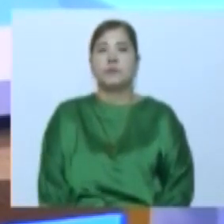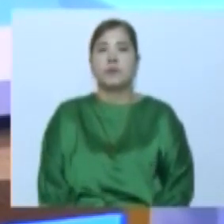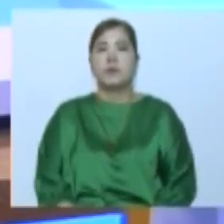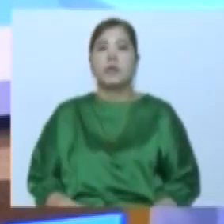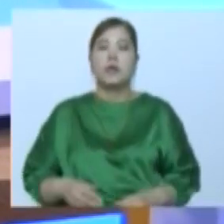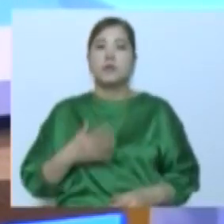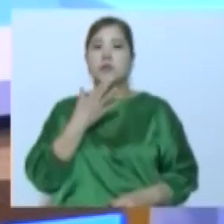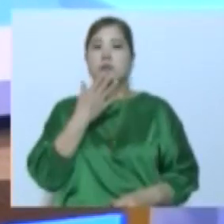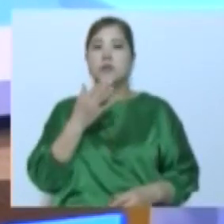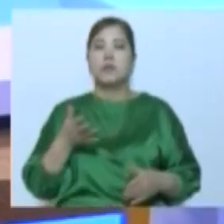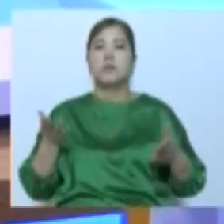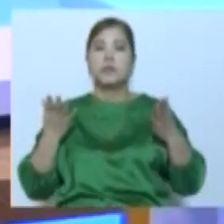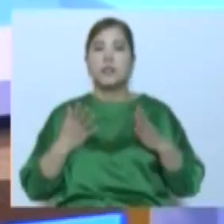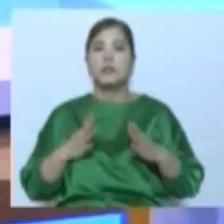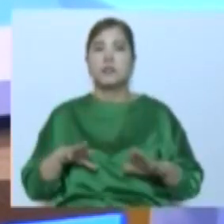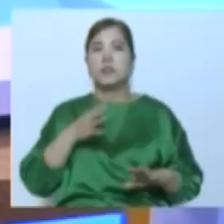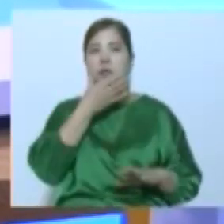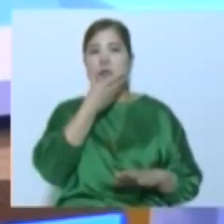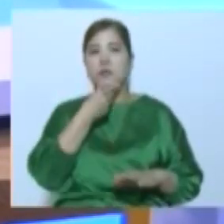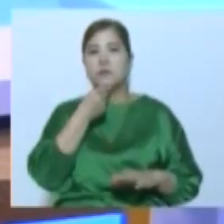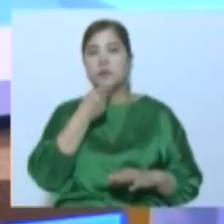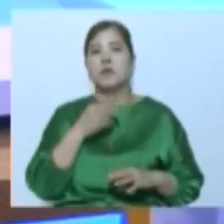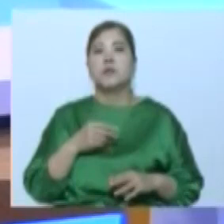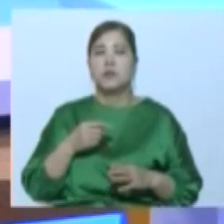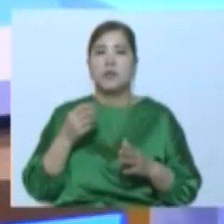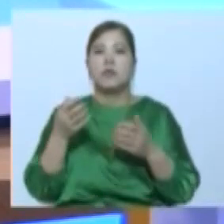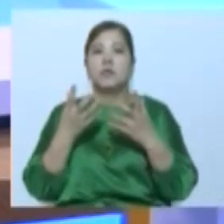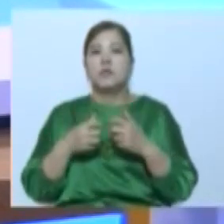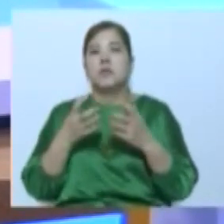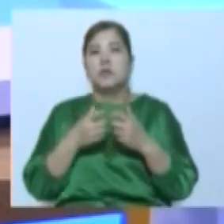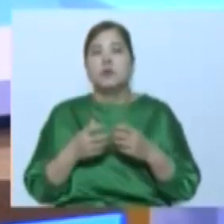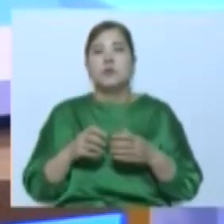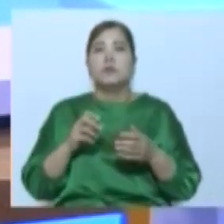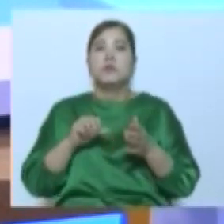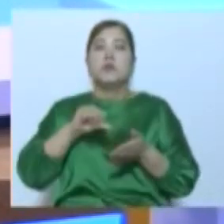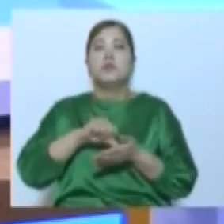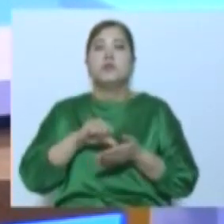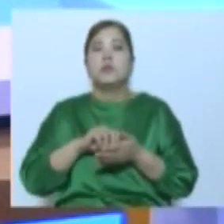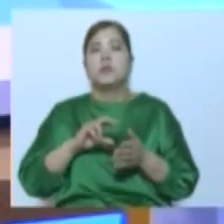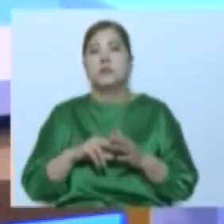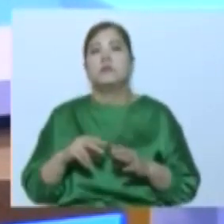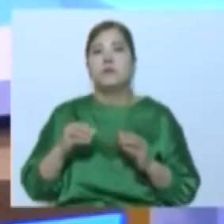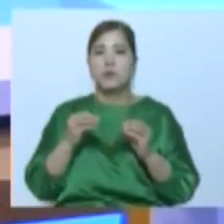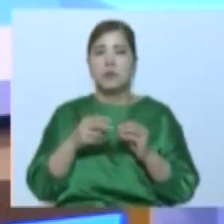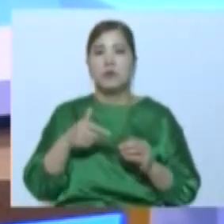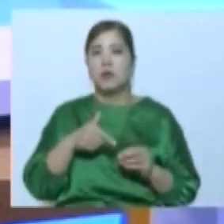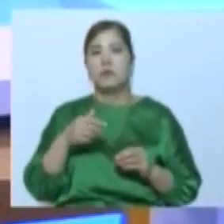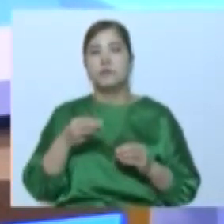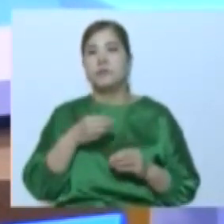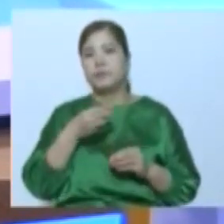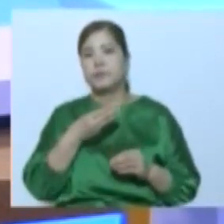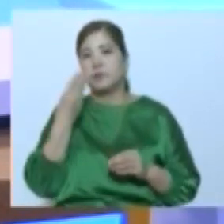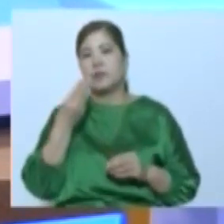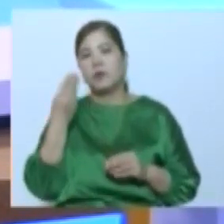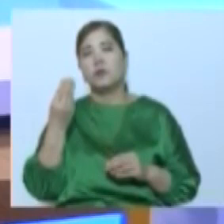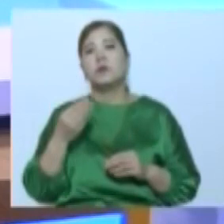национальная одежда аутентичная и красива так считают учащиеся начальных классов одного из общеобразовательных учреждений Актау традиция о